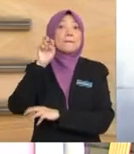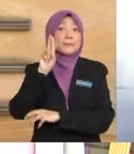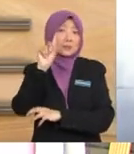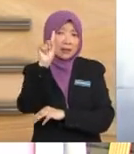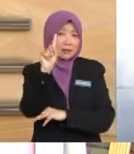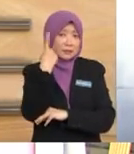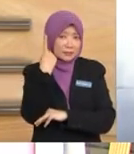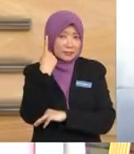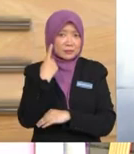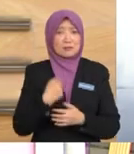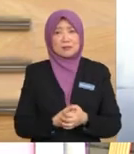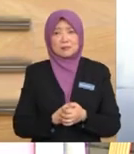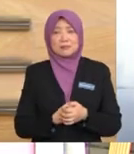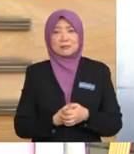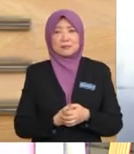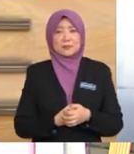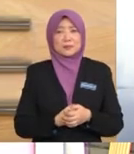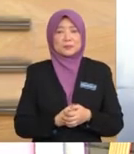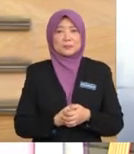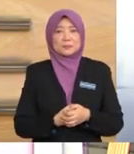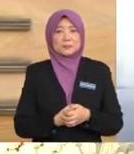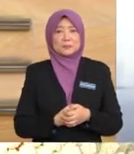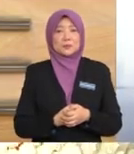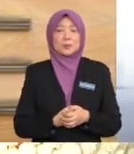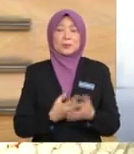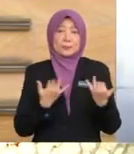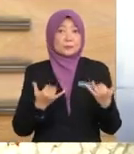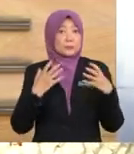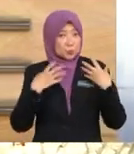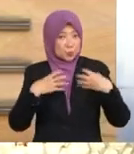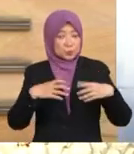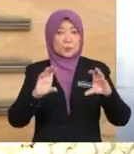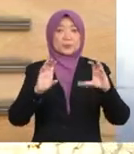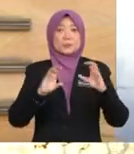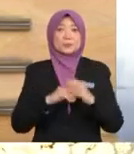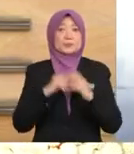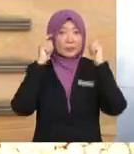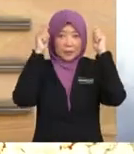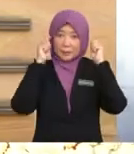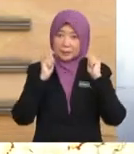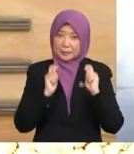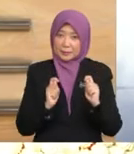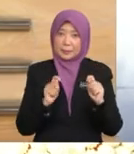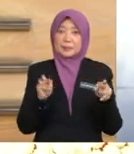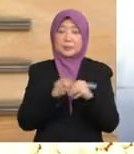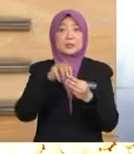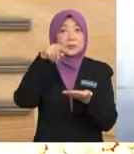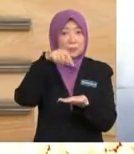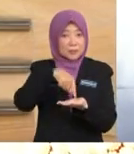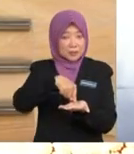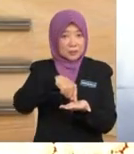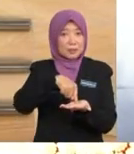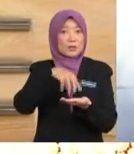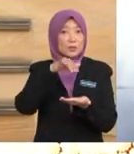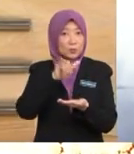sahaja. Baiklah, sambil saya mencuba teknik macam ni ya cikgu. Ya betul tu. Teknik scraper